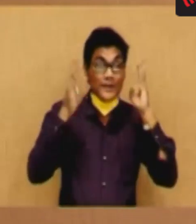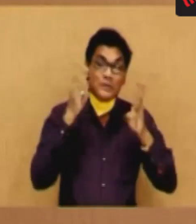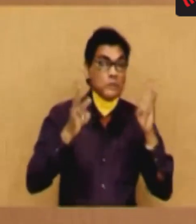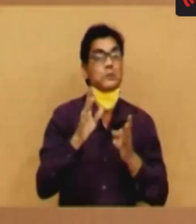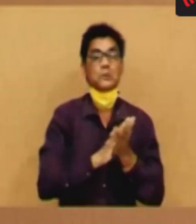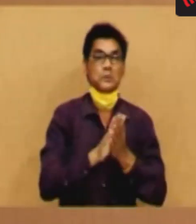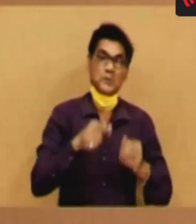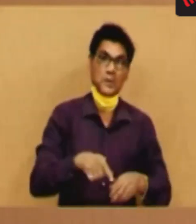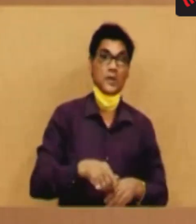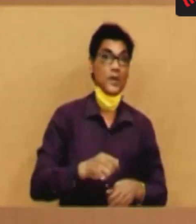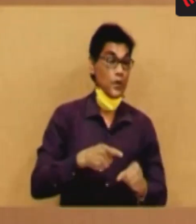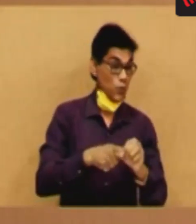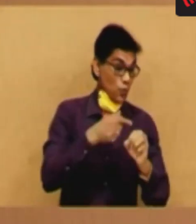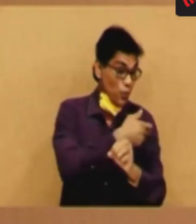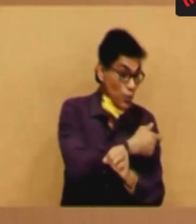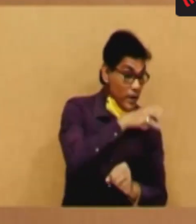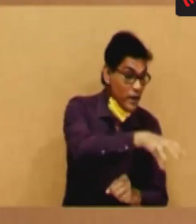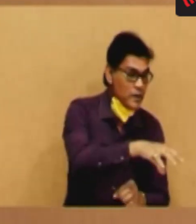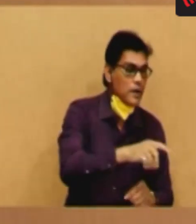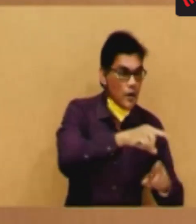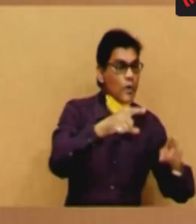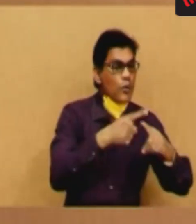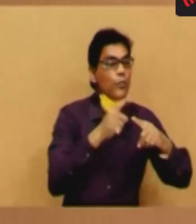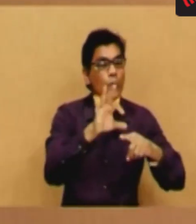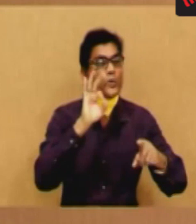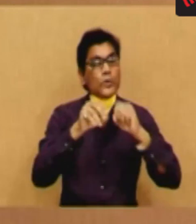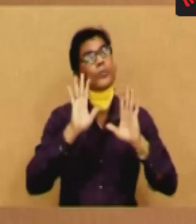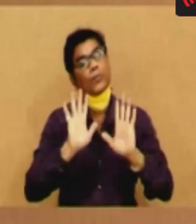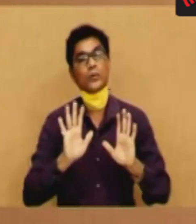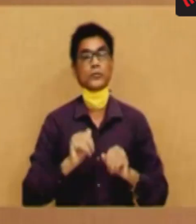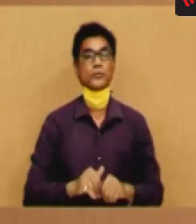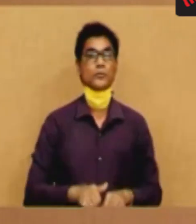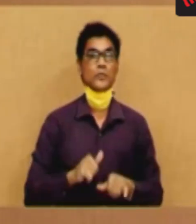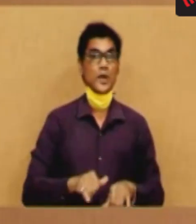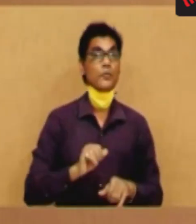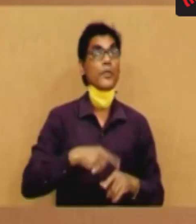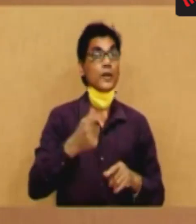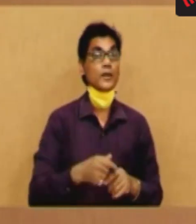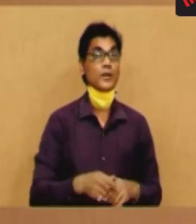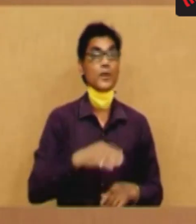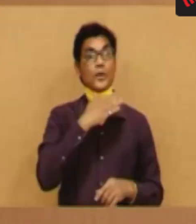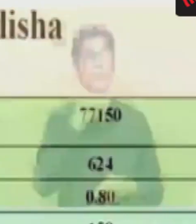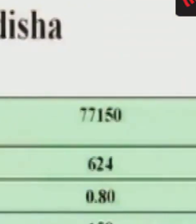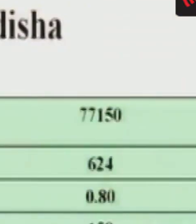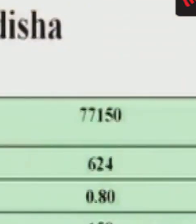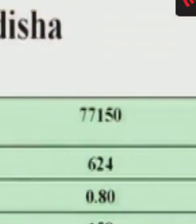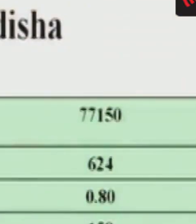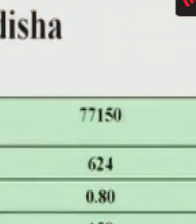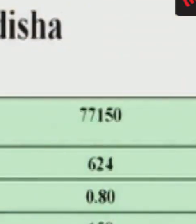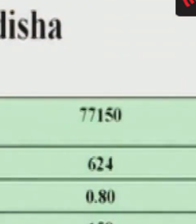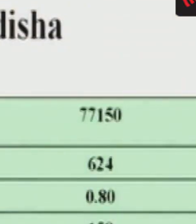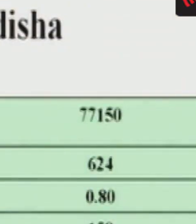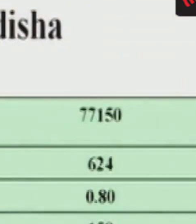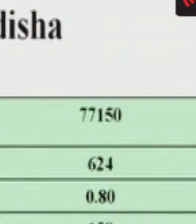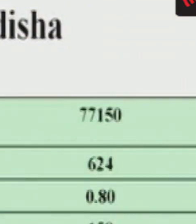ପର୍ଯ୍ୟନ୍ତ କ୍ୱାରେଣ୍ଟାଇନ୍ ଏରିଆରୁ ଆମକୁ ପଜିଟିଭ ଚିହ୍ନଟ ମିଳୁଛନ୍ତି। ବାକି ରହିଲା ମୃତକଙ୍କର